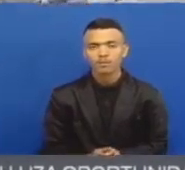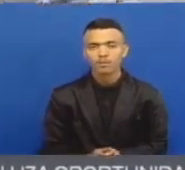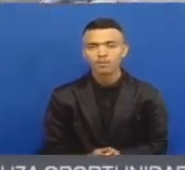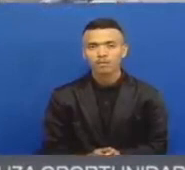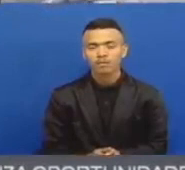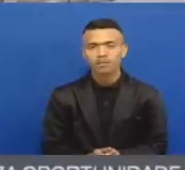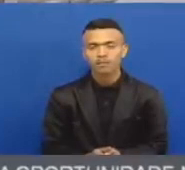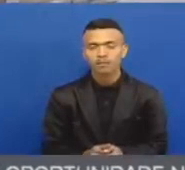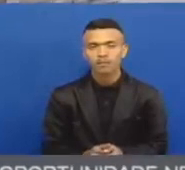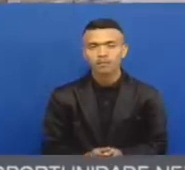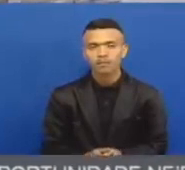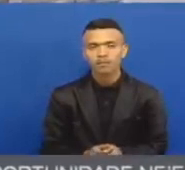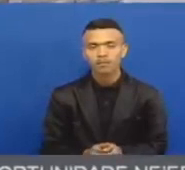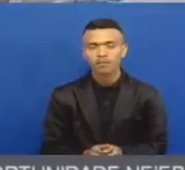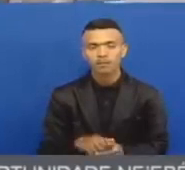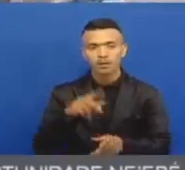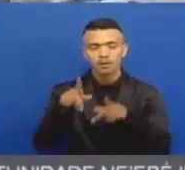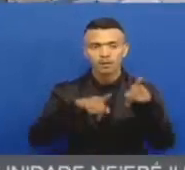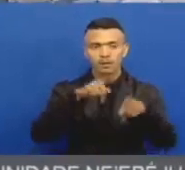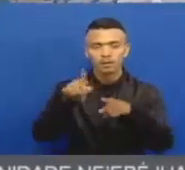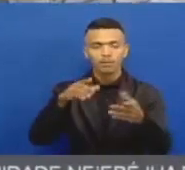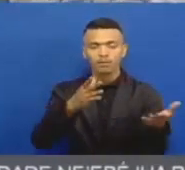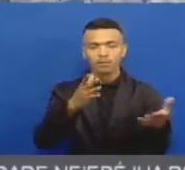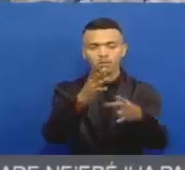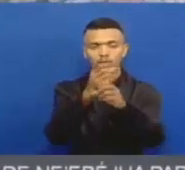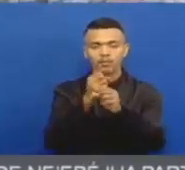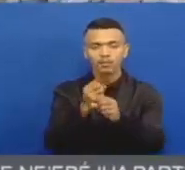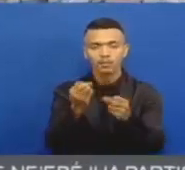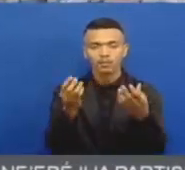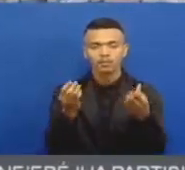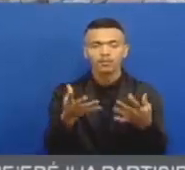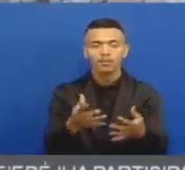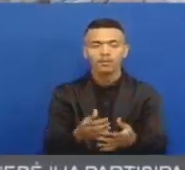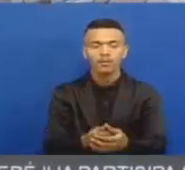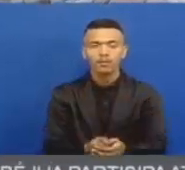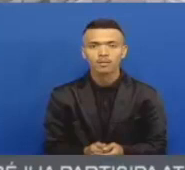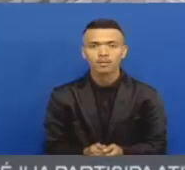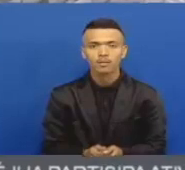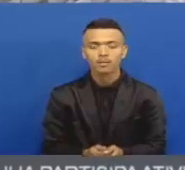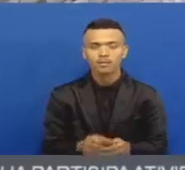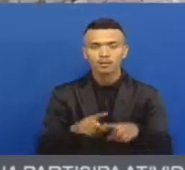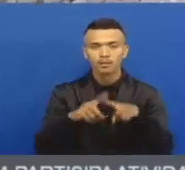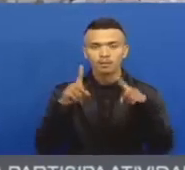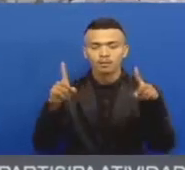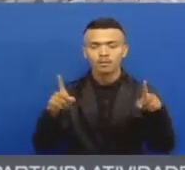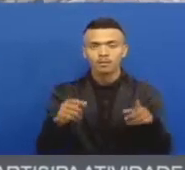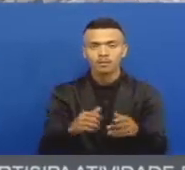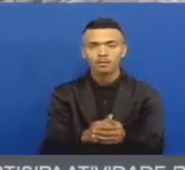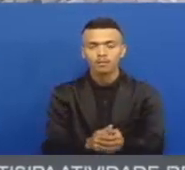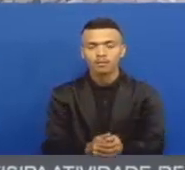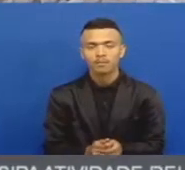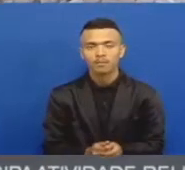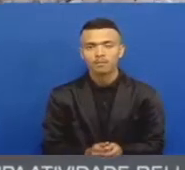cira motor ruang cernen, kaya macula-cula barang. Sempre cula idam, ruang mos sempre idam. Mais, waktu